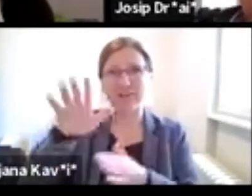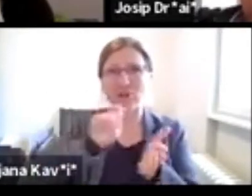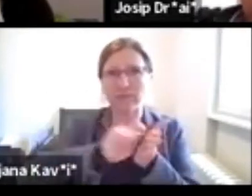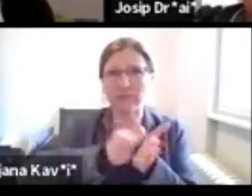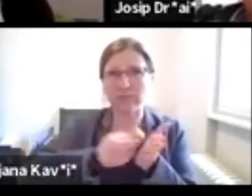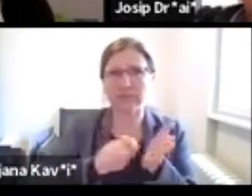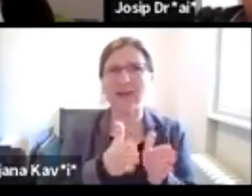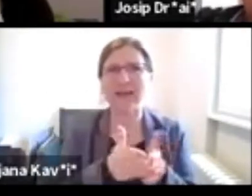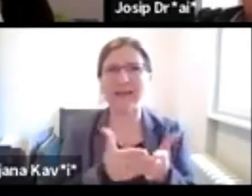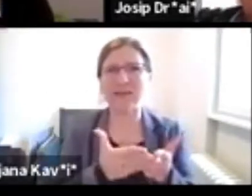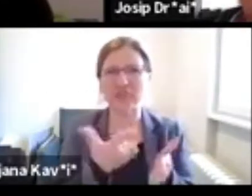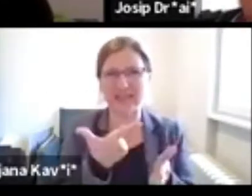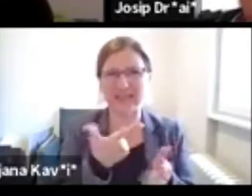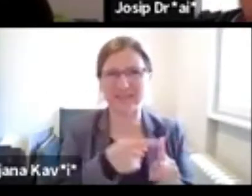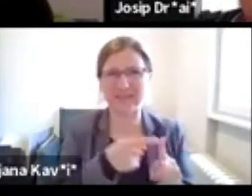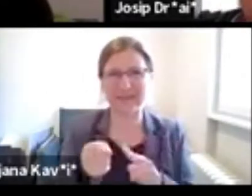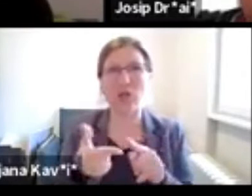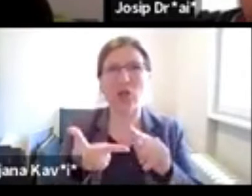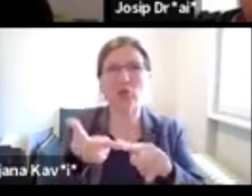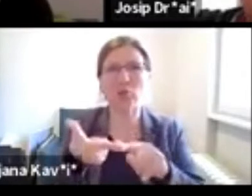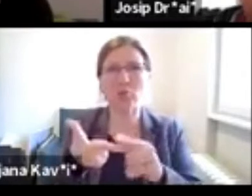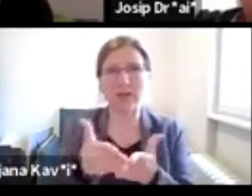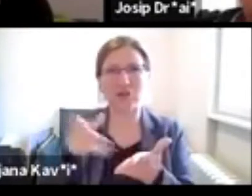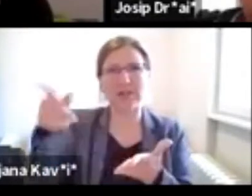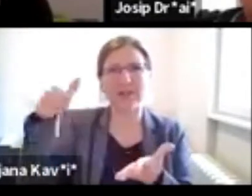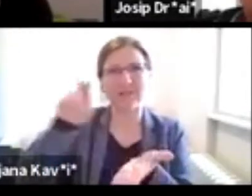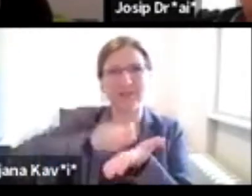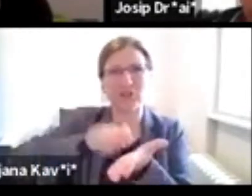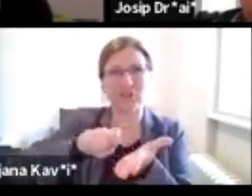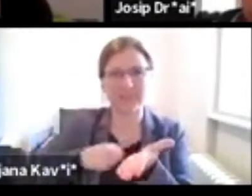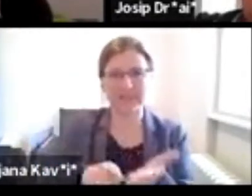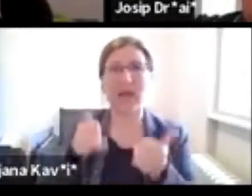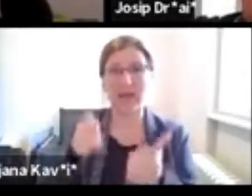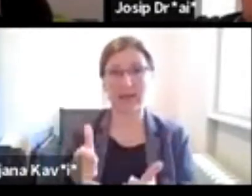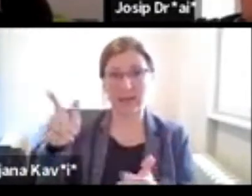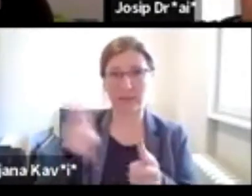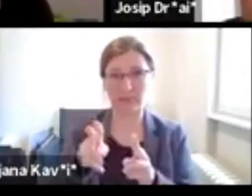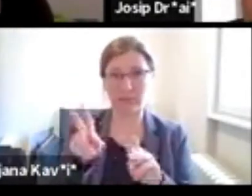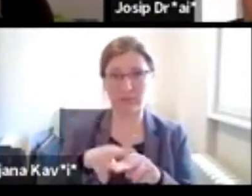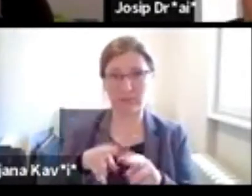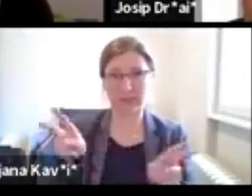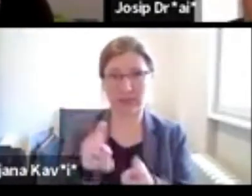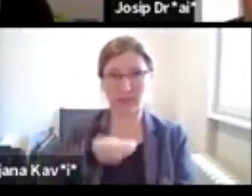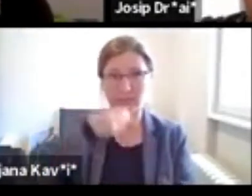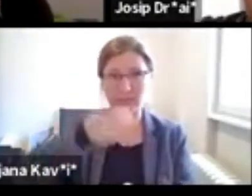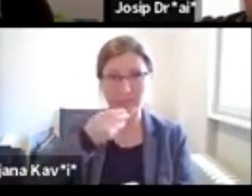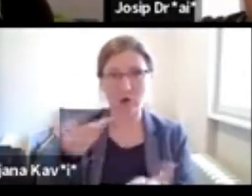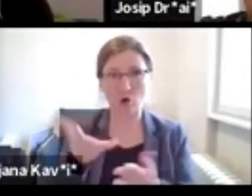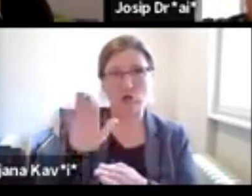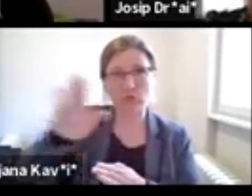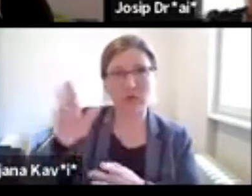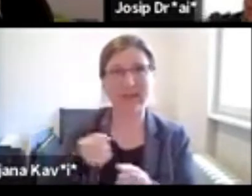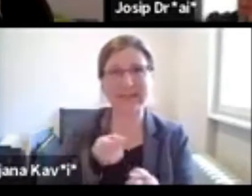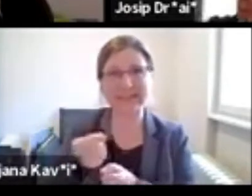u drugom dijelu, upravo izazovima rada s njima i njihovog rada zapravo i života s